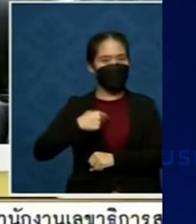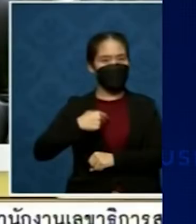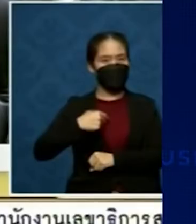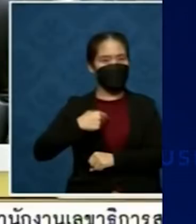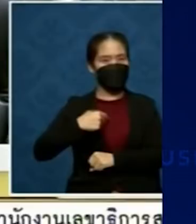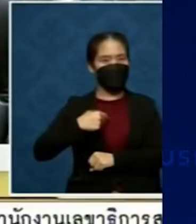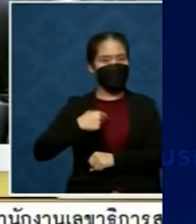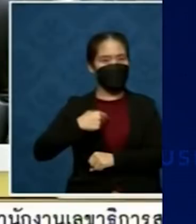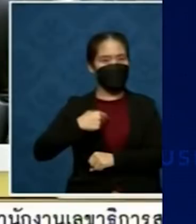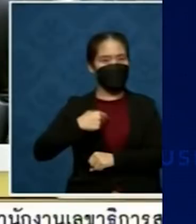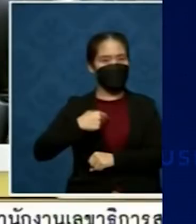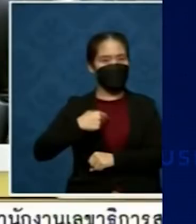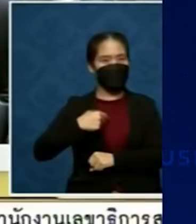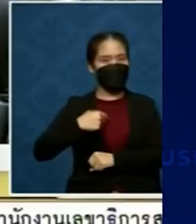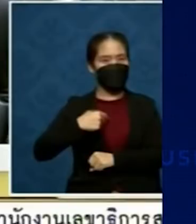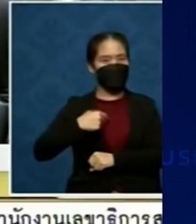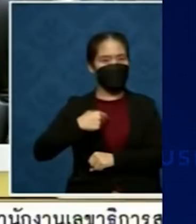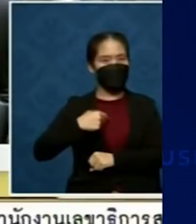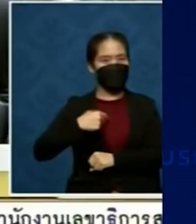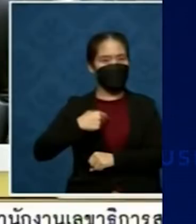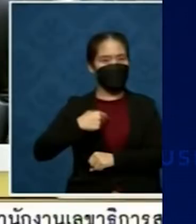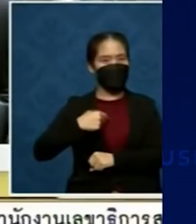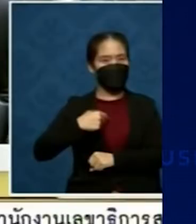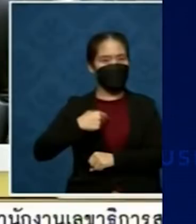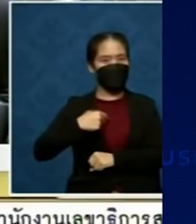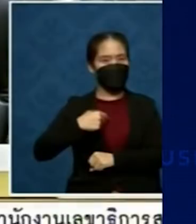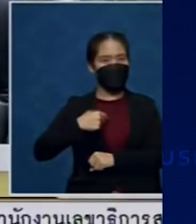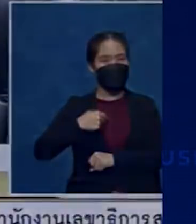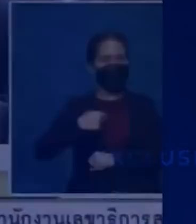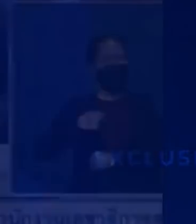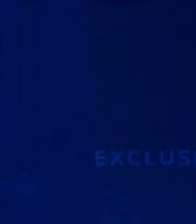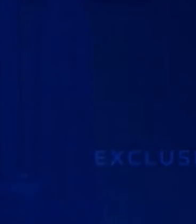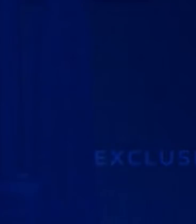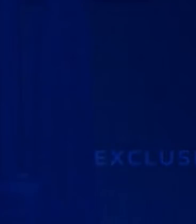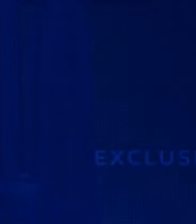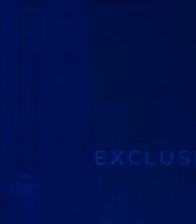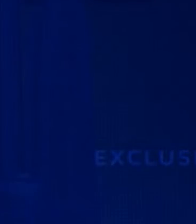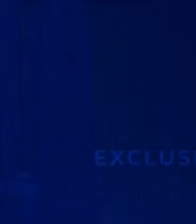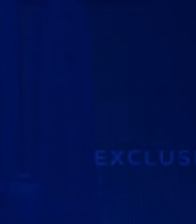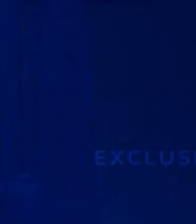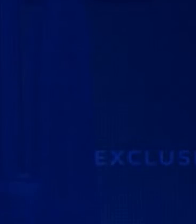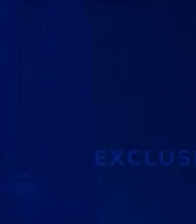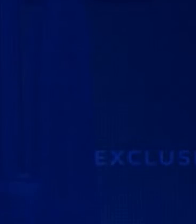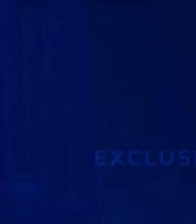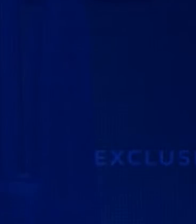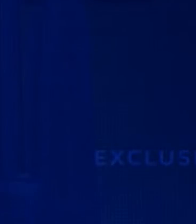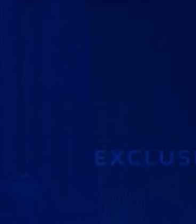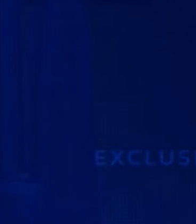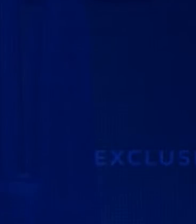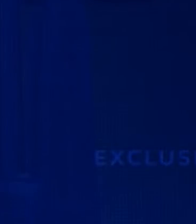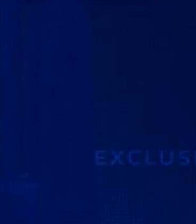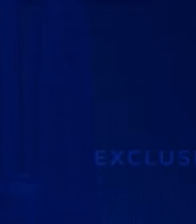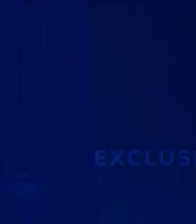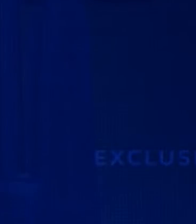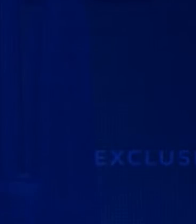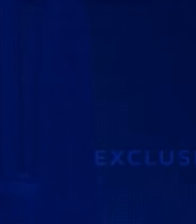คับบัญชาตามสายงานดังนั้นขอให้ไปว่ากันในชั้นศาล นะก็คล้ายๆมีการ